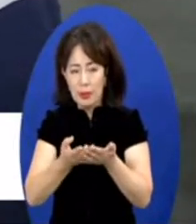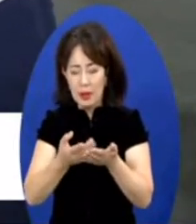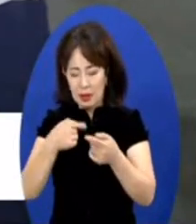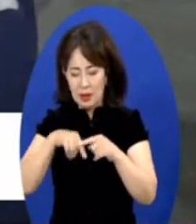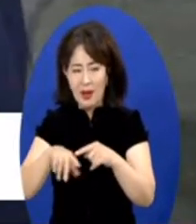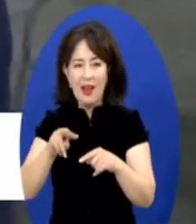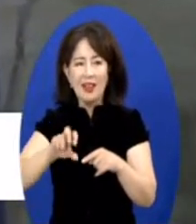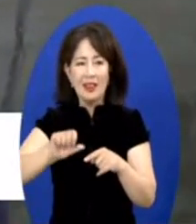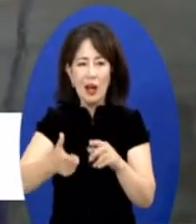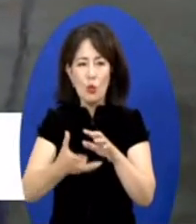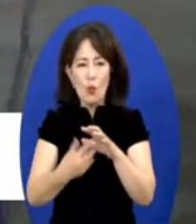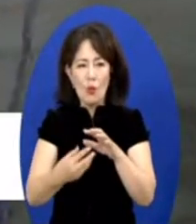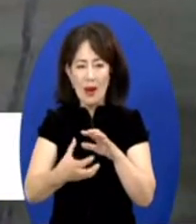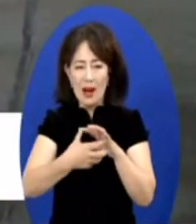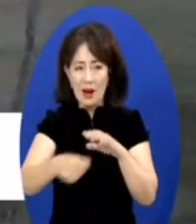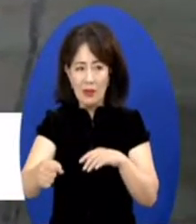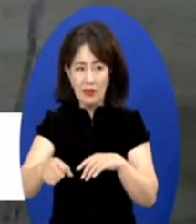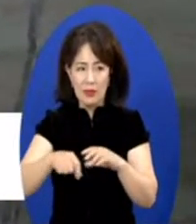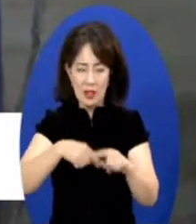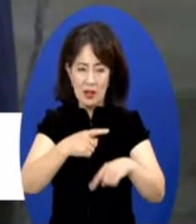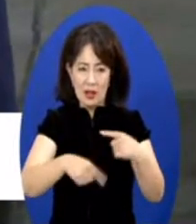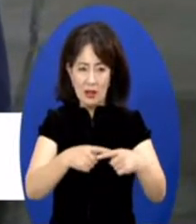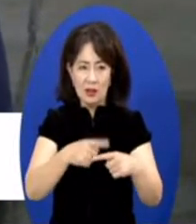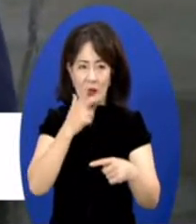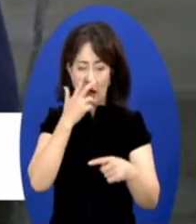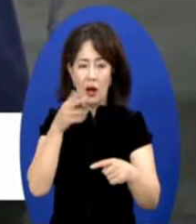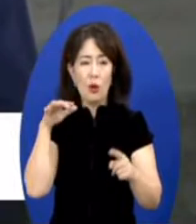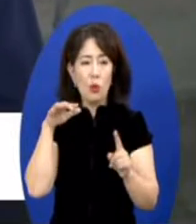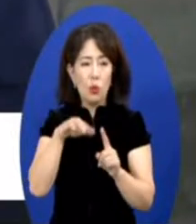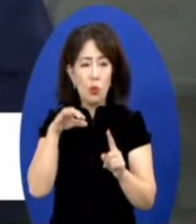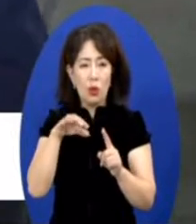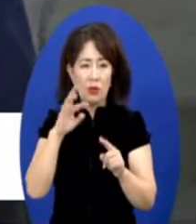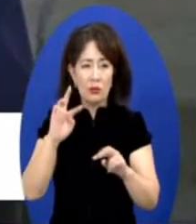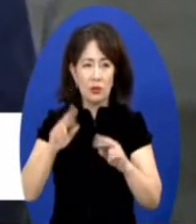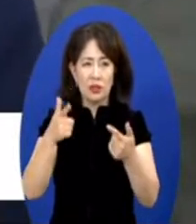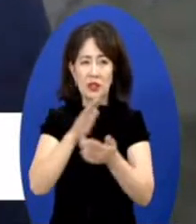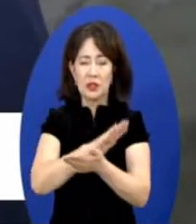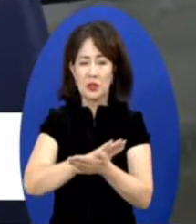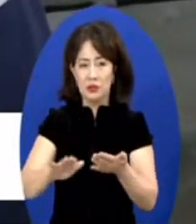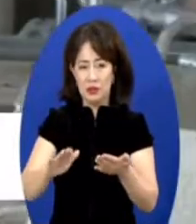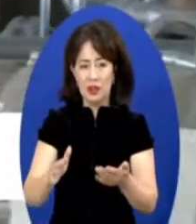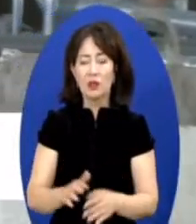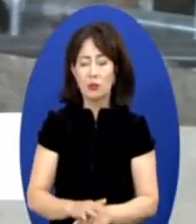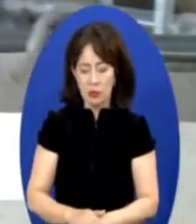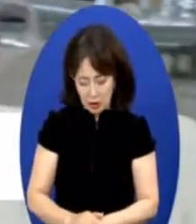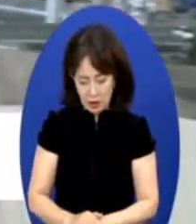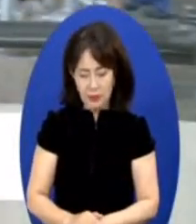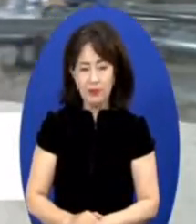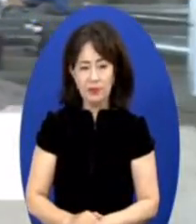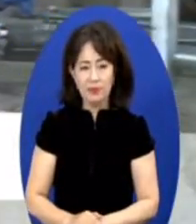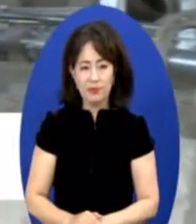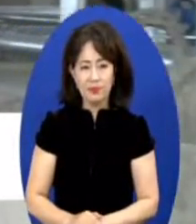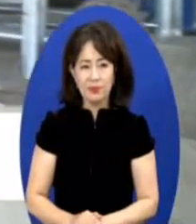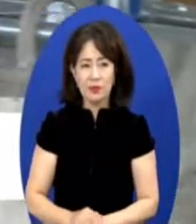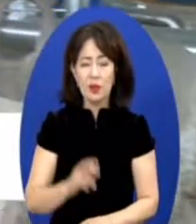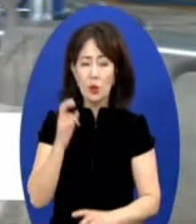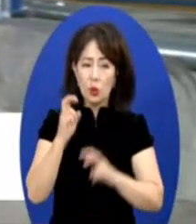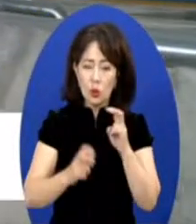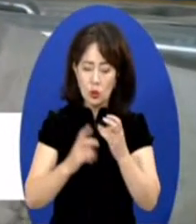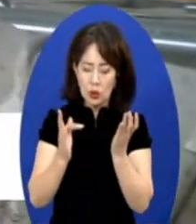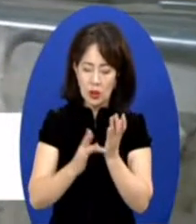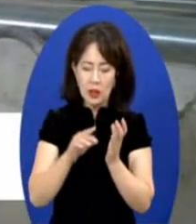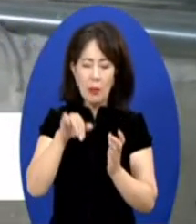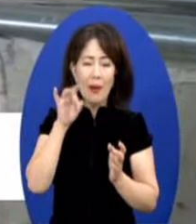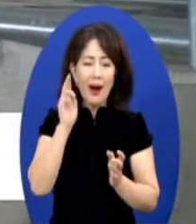хинт шүүгдээд лагийн сорж аваад тэгээд энэ арай тэнх рүү орж ирээд агар үлээлдэг бүр нөгөө цэвэрлэгээд ороо гарна гэсэн.